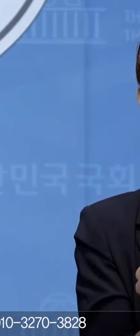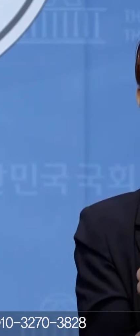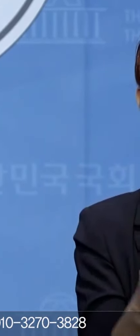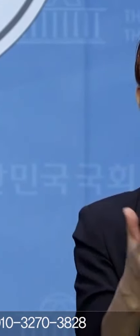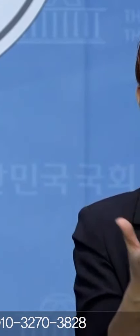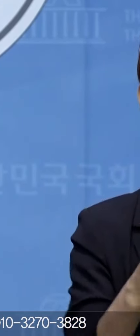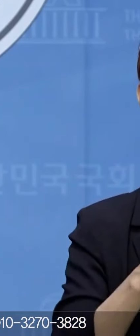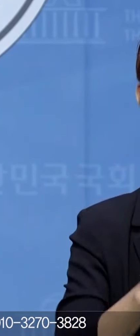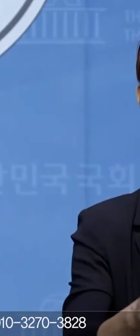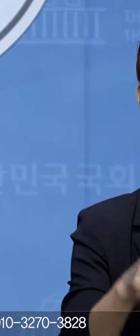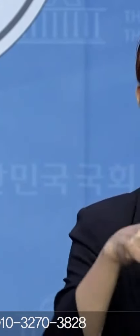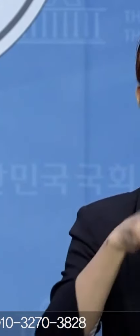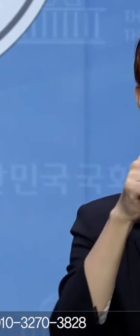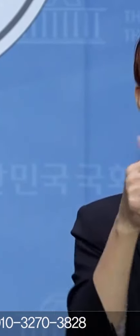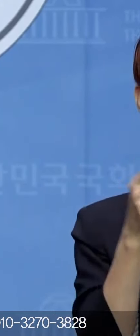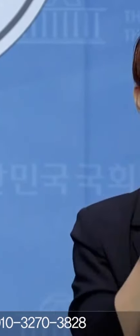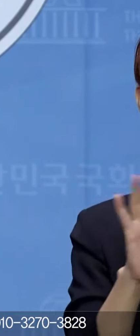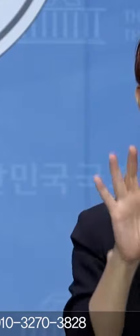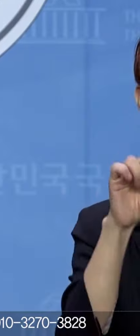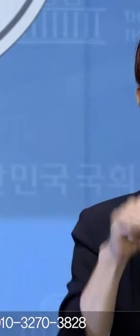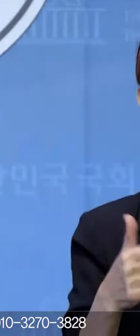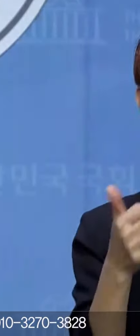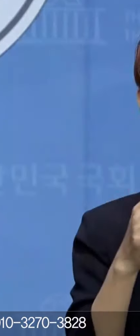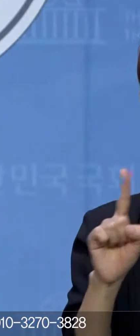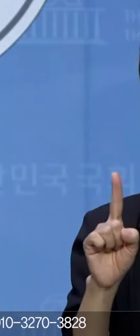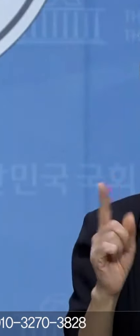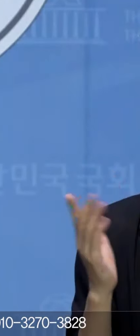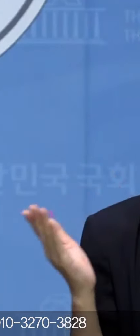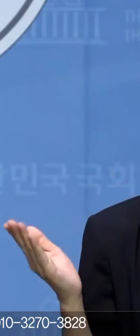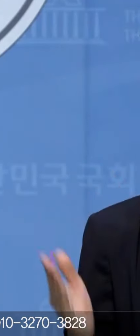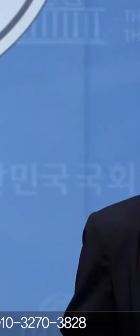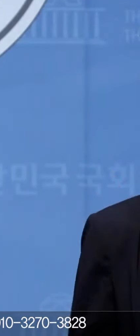원내대표로 선출된 황운하 의원입니다.